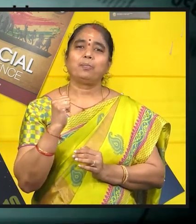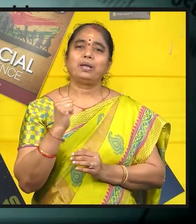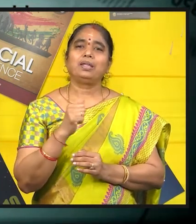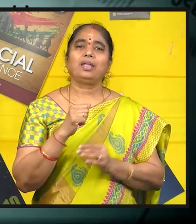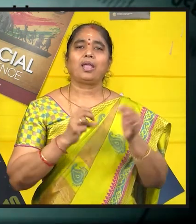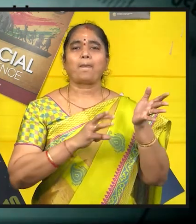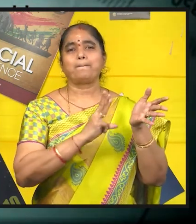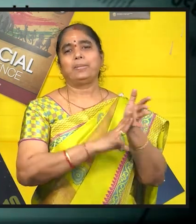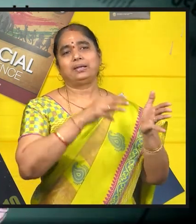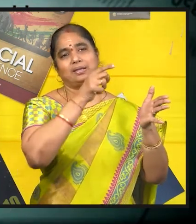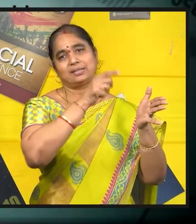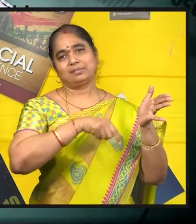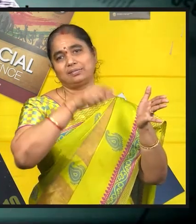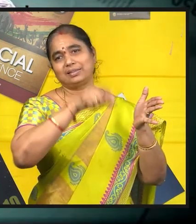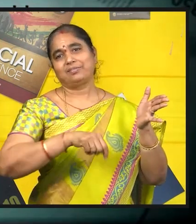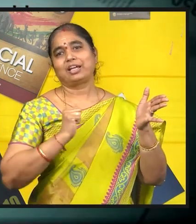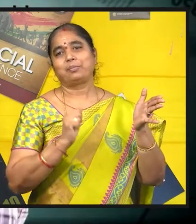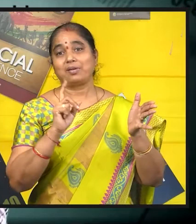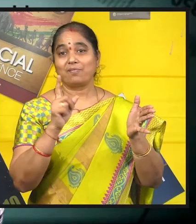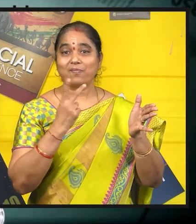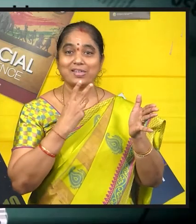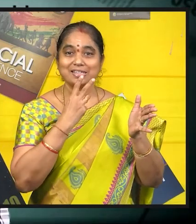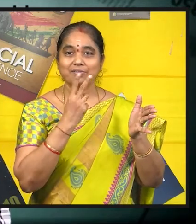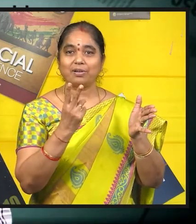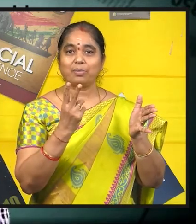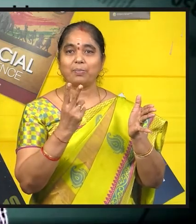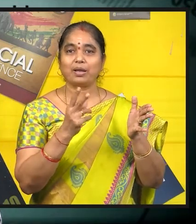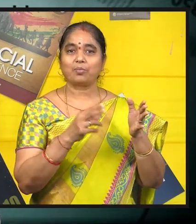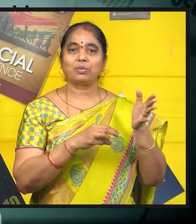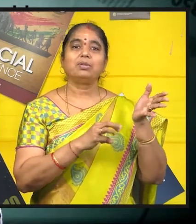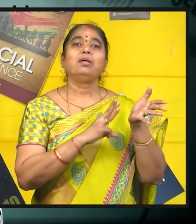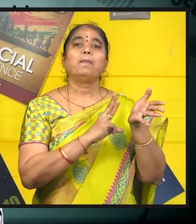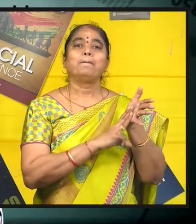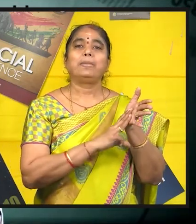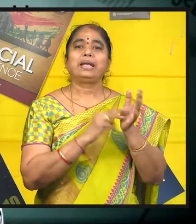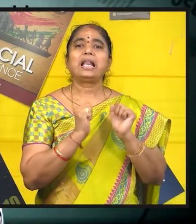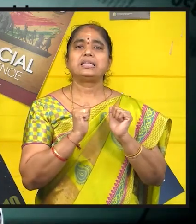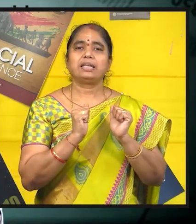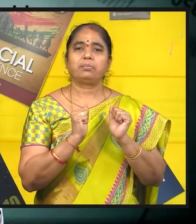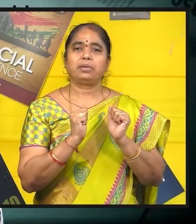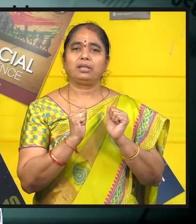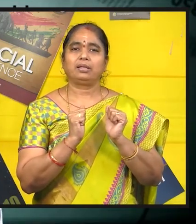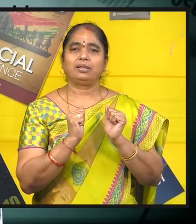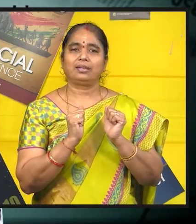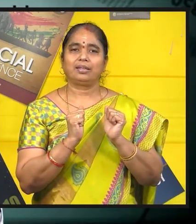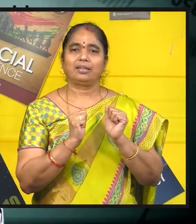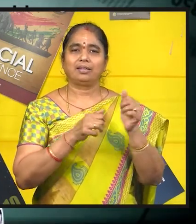எவ்வாறு வகைப்படுத்தப்படுகிறது. அப்போ முதல் வகுப்பில் நம்ம பார்க்கும் பொழுது தனிமங்கள் எதை அடிப்படையாக